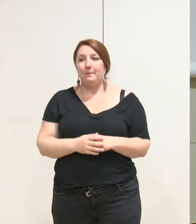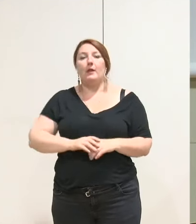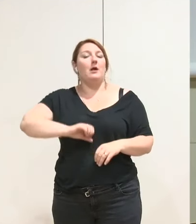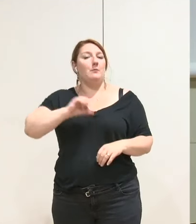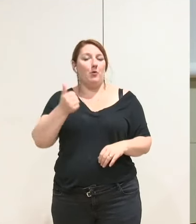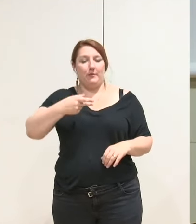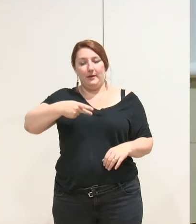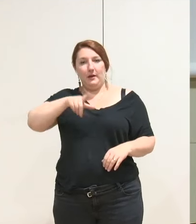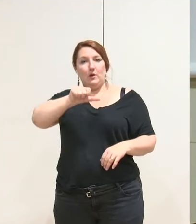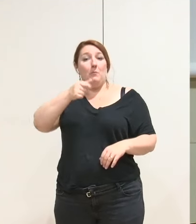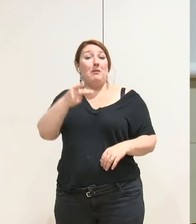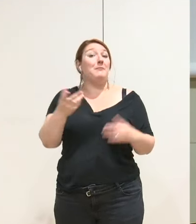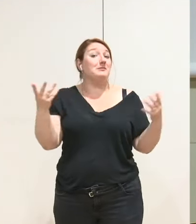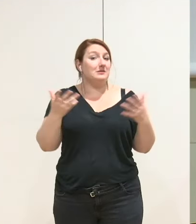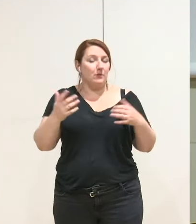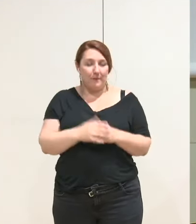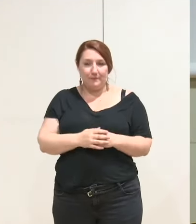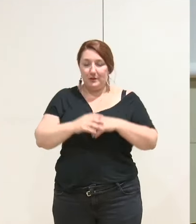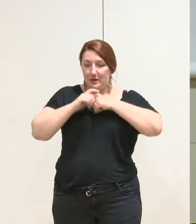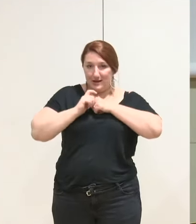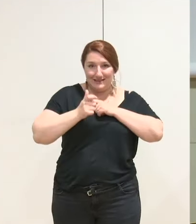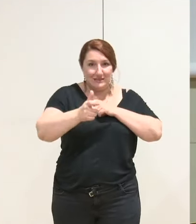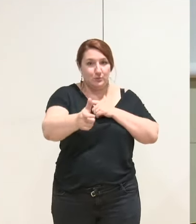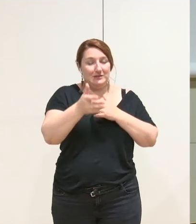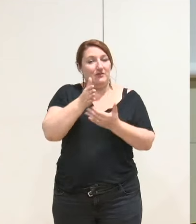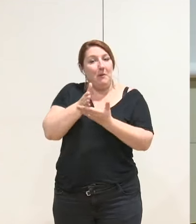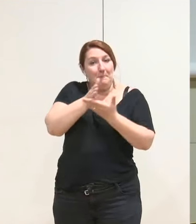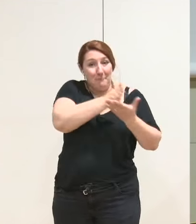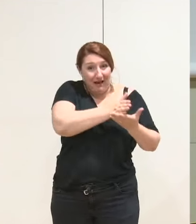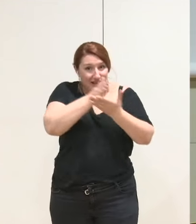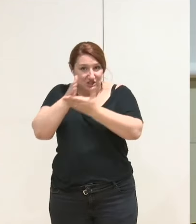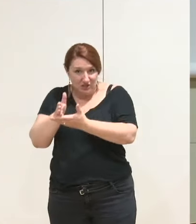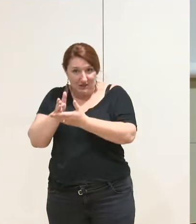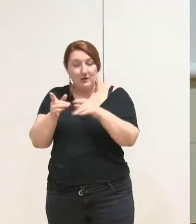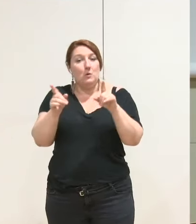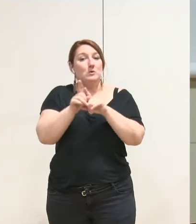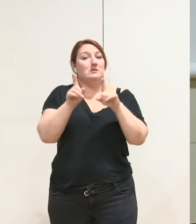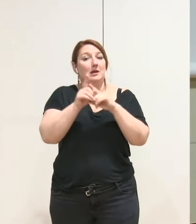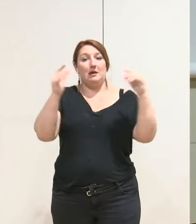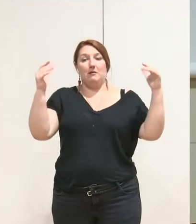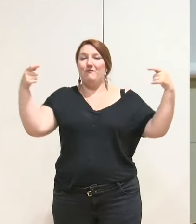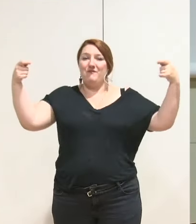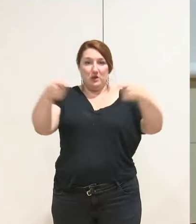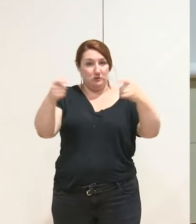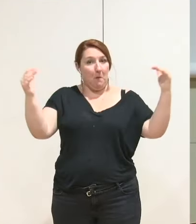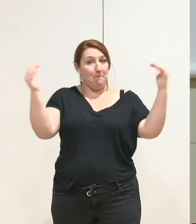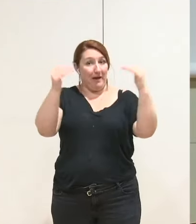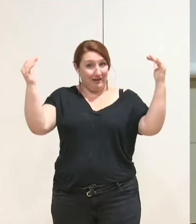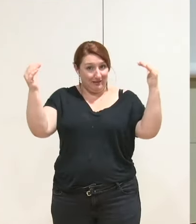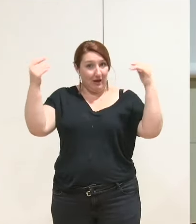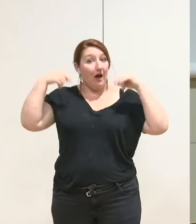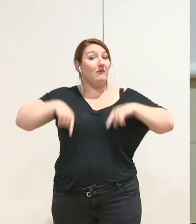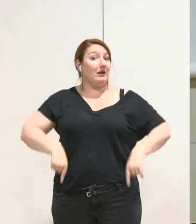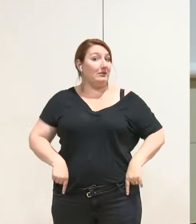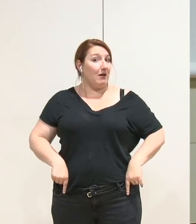plap c'est un dispositif partagé et y compris paritaire sur le plan du financement avec l'État et en